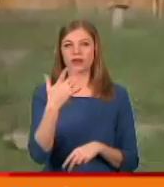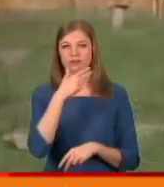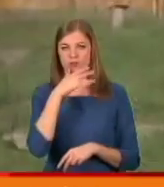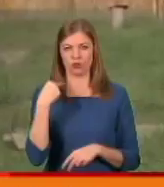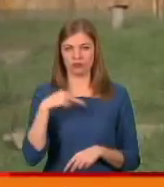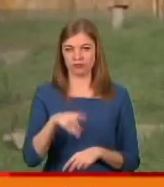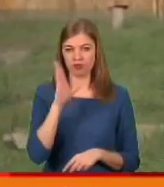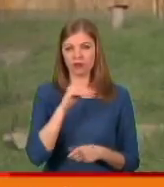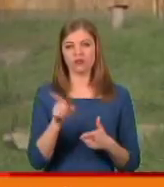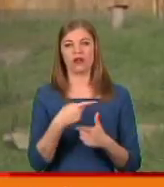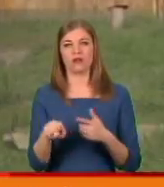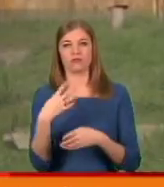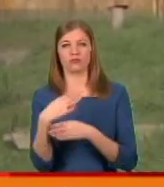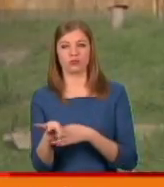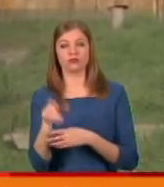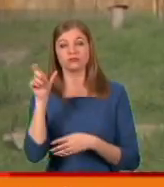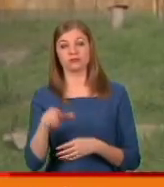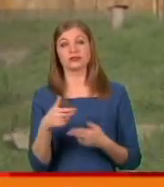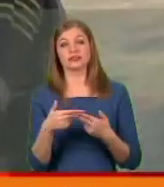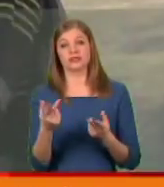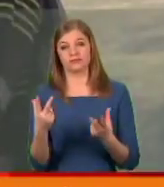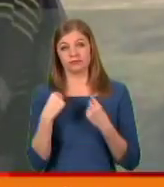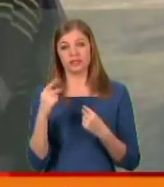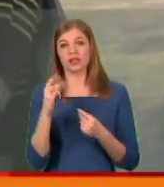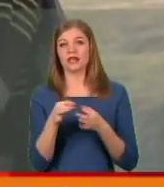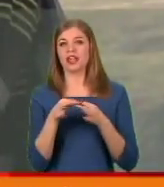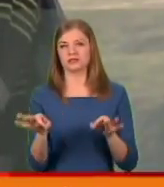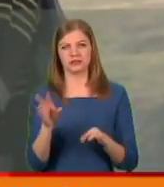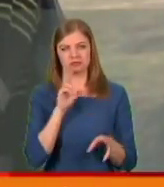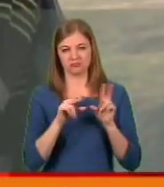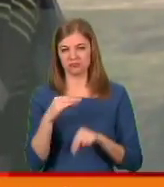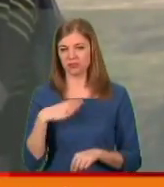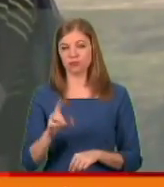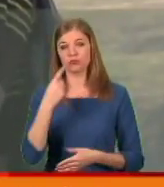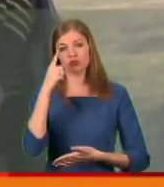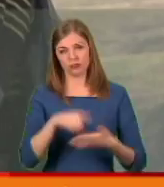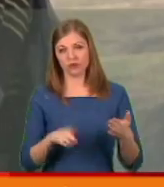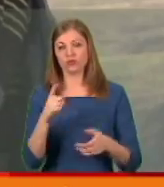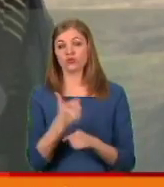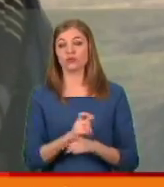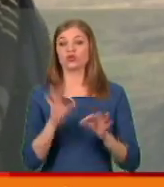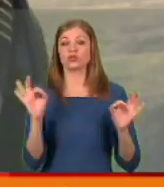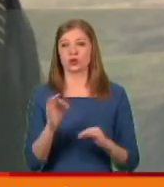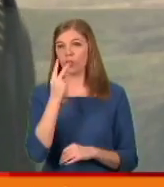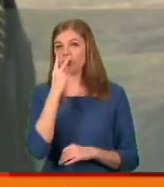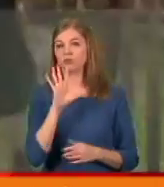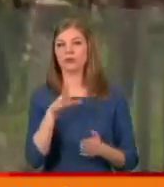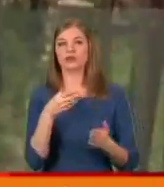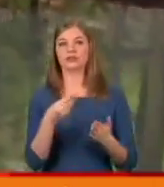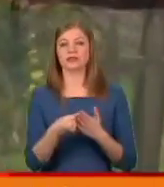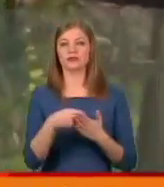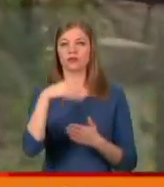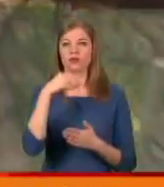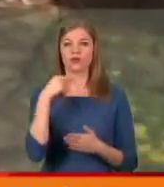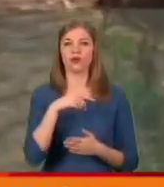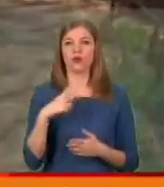за ґратами або розстріл. Він зізнається мені, на звільнення вже не сподівався. Був певен, що більше ніколи не побачить свого ФАПу,